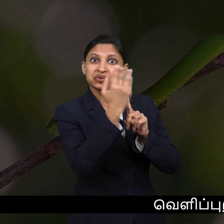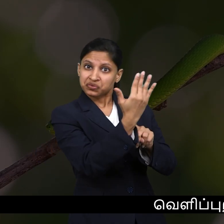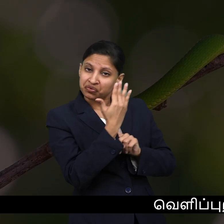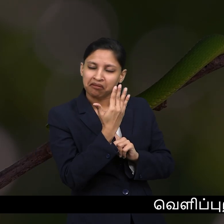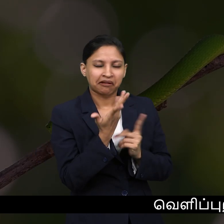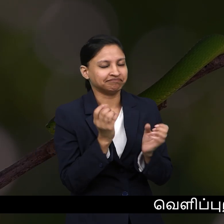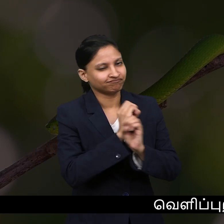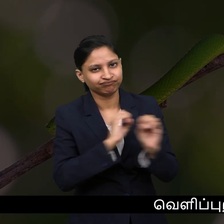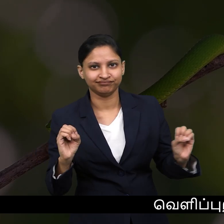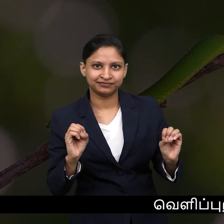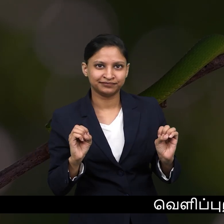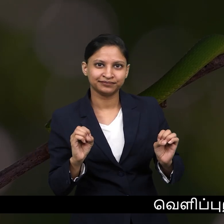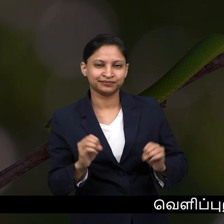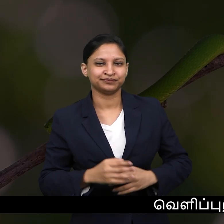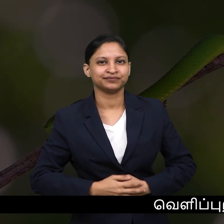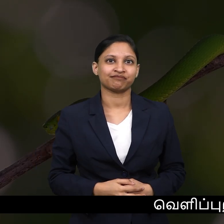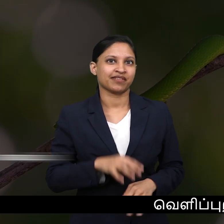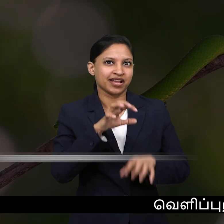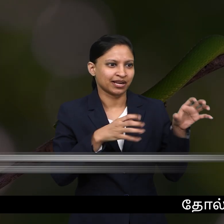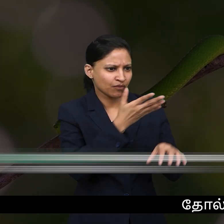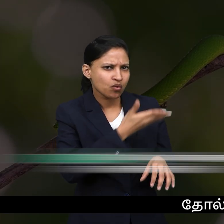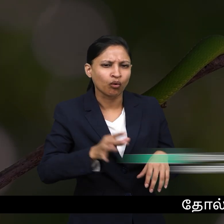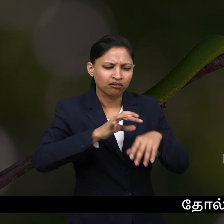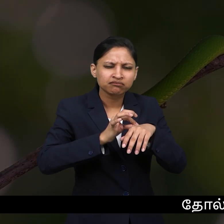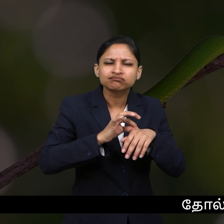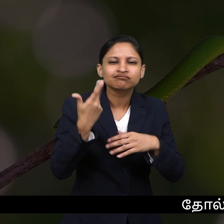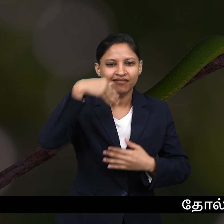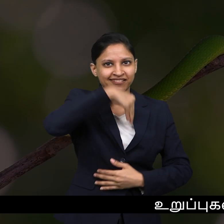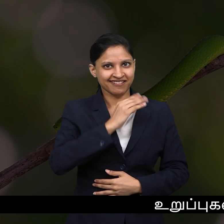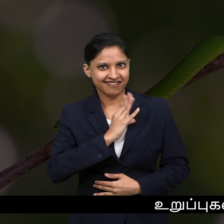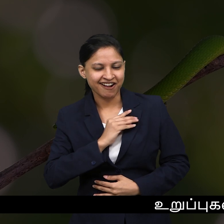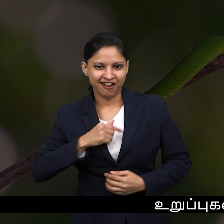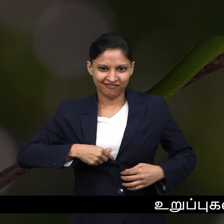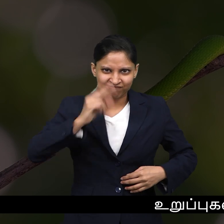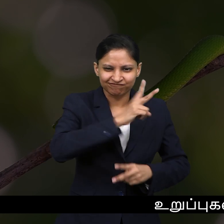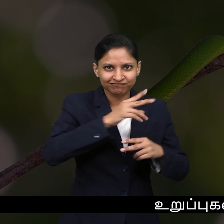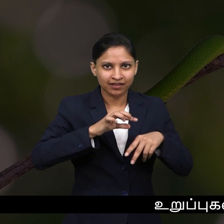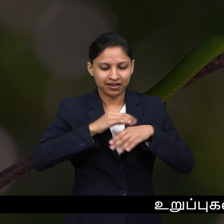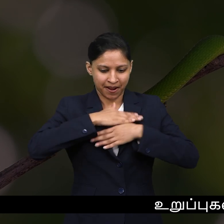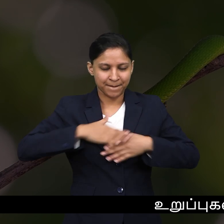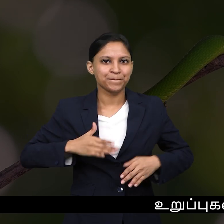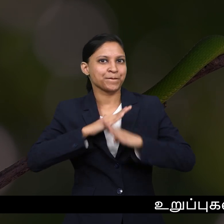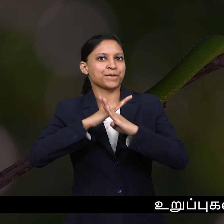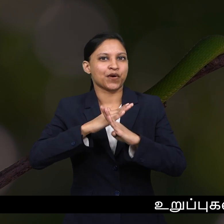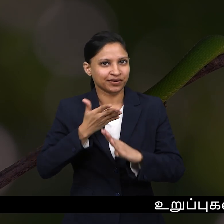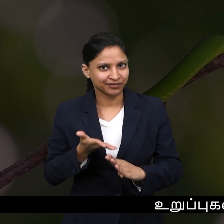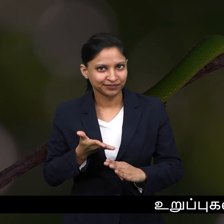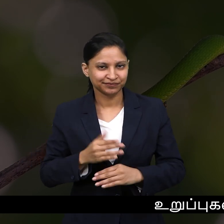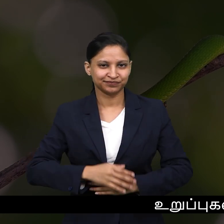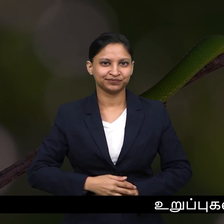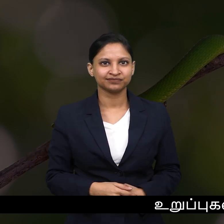காதுகள் வெளிப்புறமாக தெரிவதில்லை. தோல் உடலின் அனைத்து உறுப்புகளையும் பாதுகாக்கிறது.